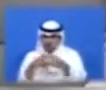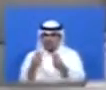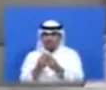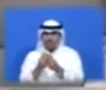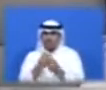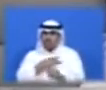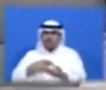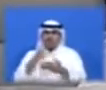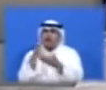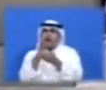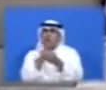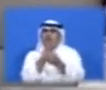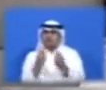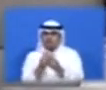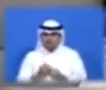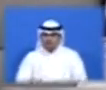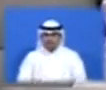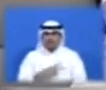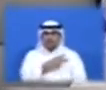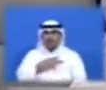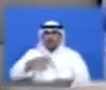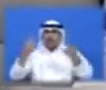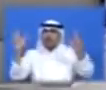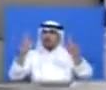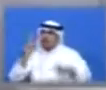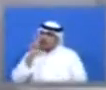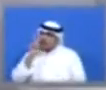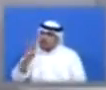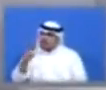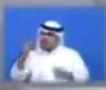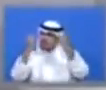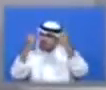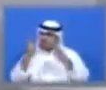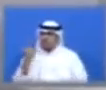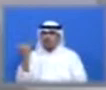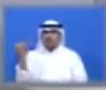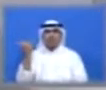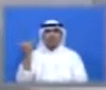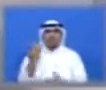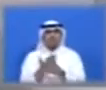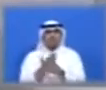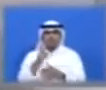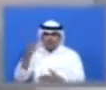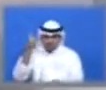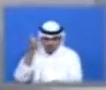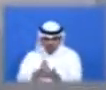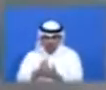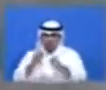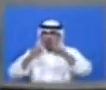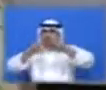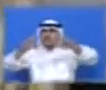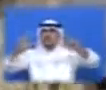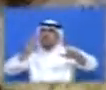الخارجية. الإعلام هو ركن أساسي لنقل الصورة الحية لهذا الحدث الهام، ومن أجل ذلك